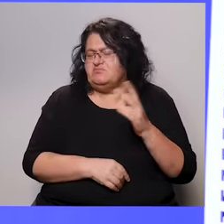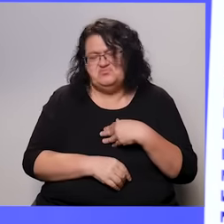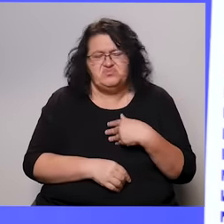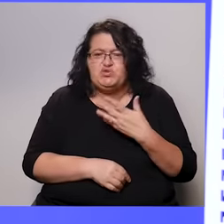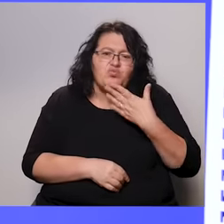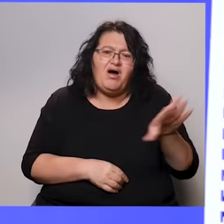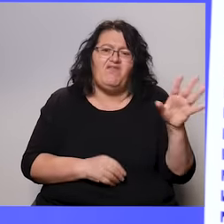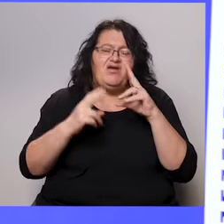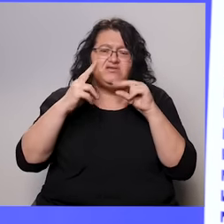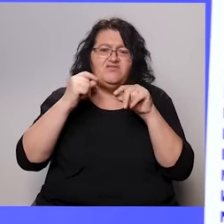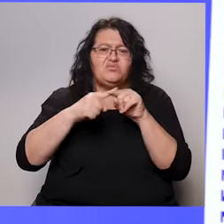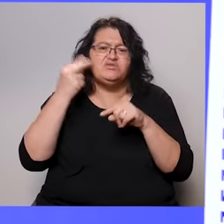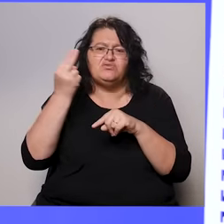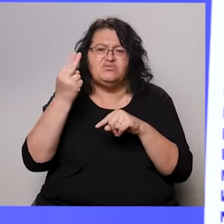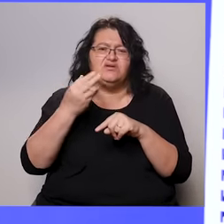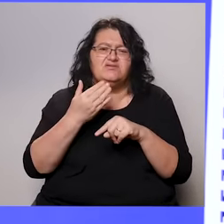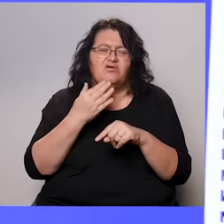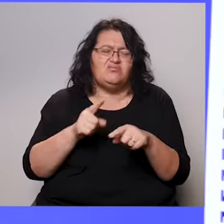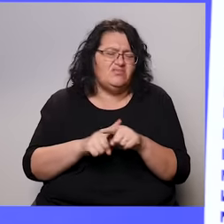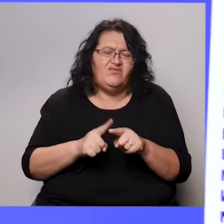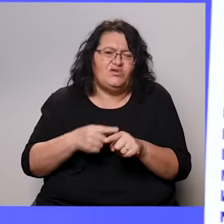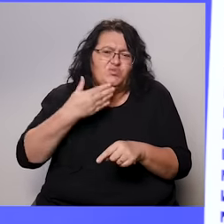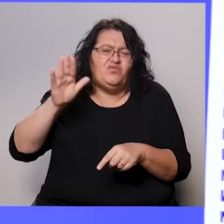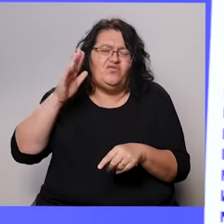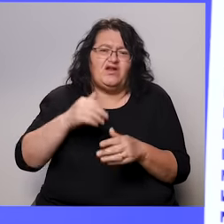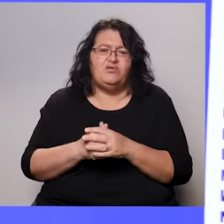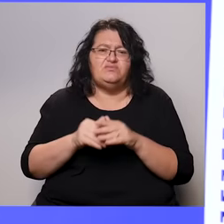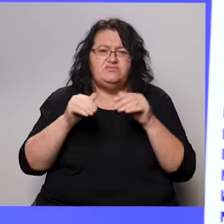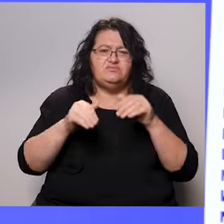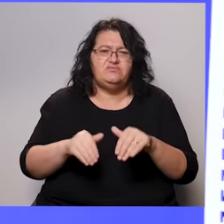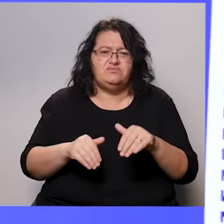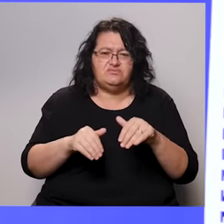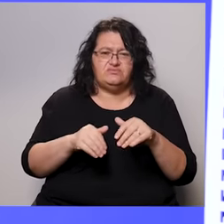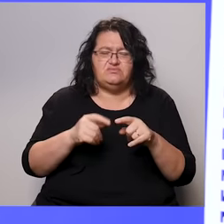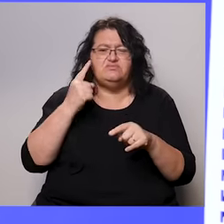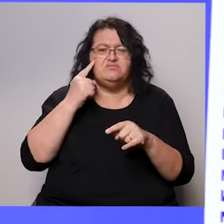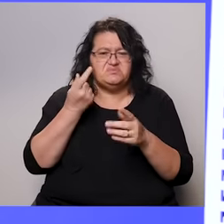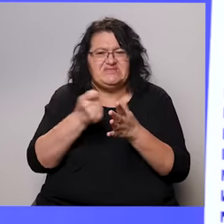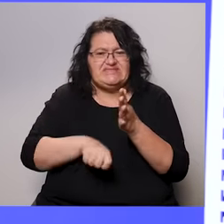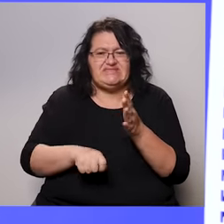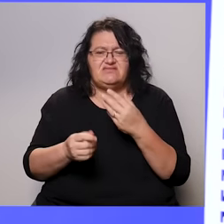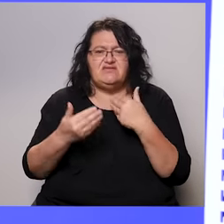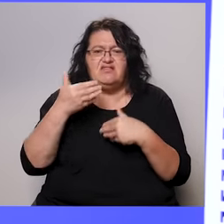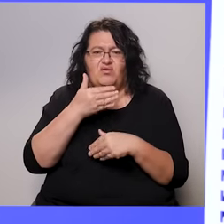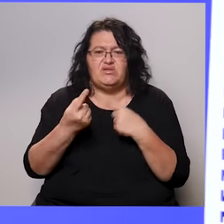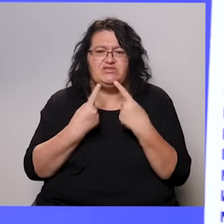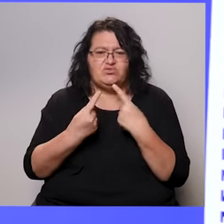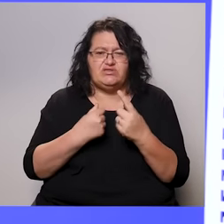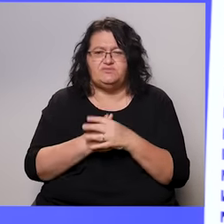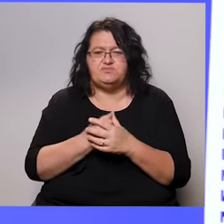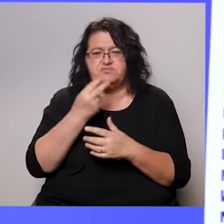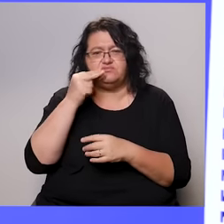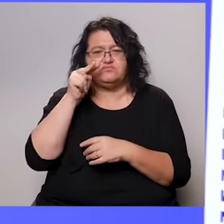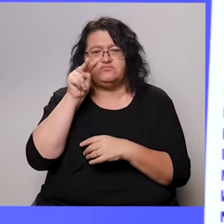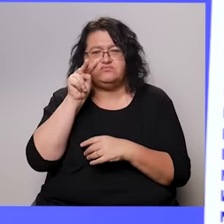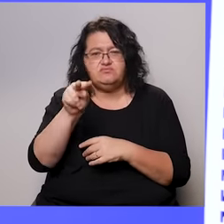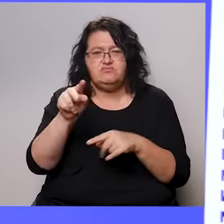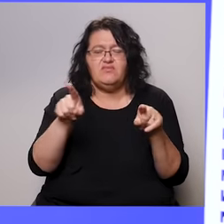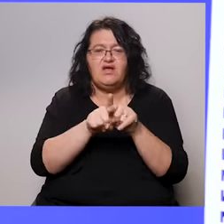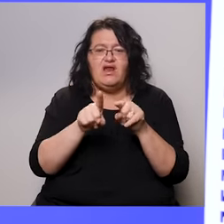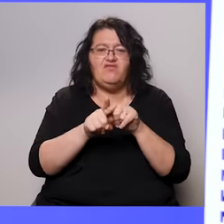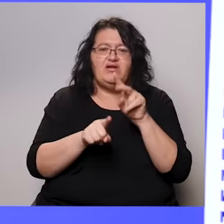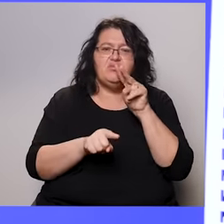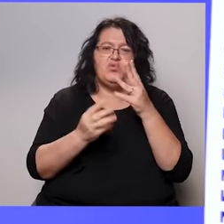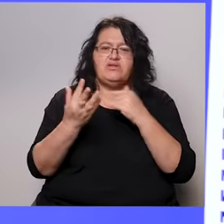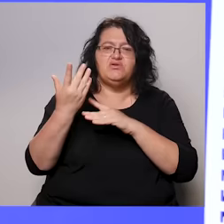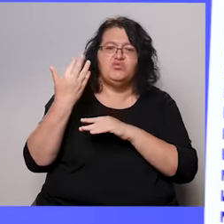el. Deci, efectiv, acum când... Ai închis subiectul. Am închis subiectul direct. Ca și când aș privi acum, că mă uit în